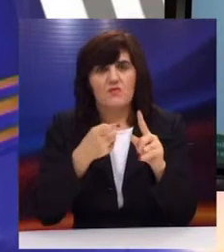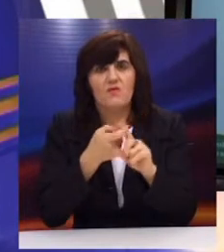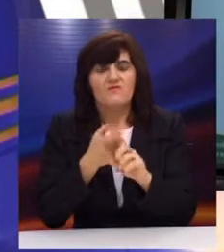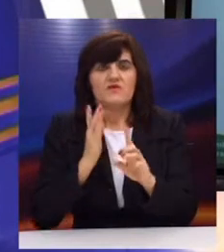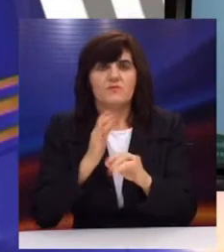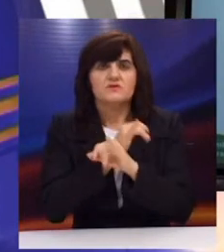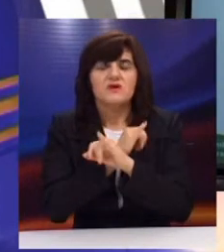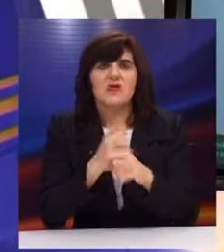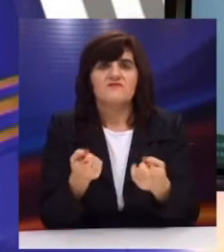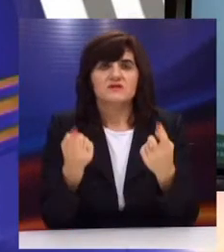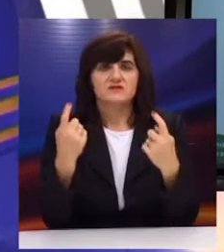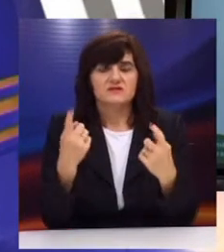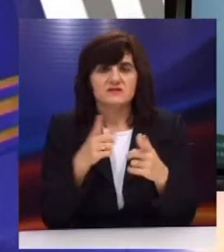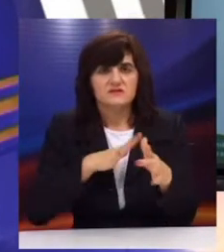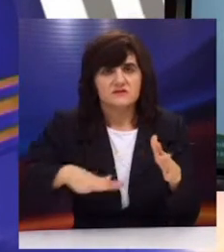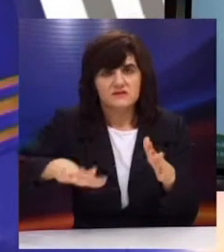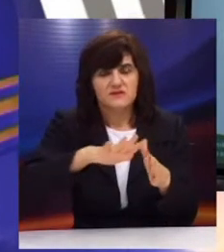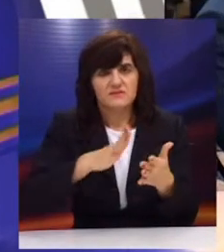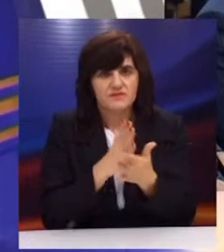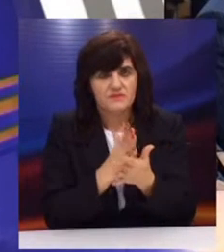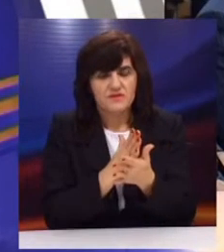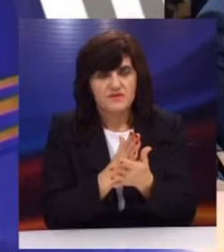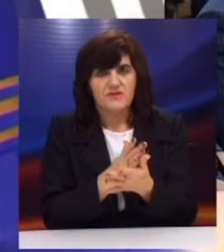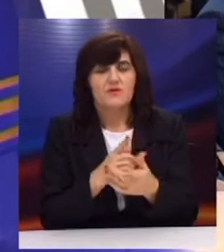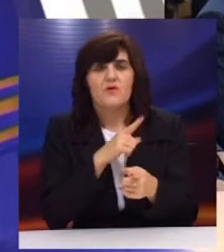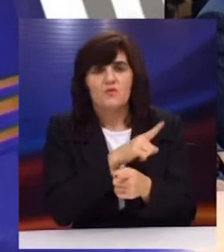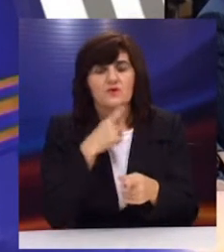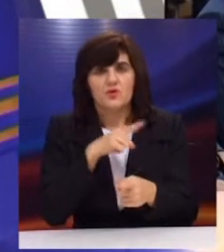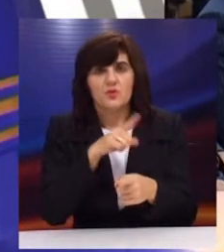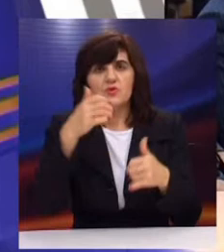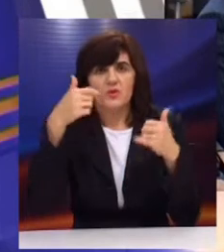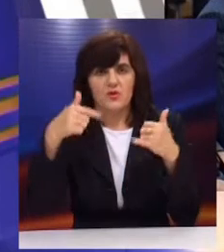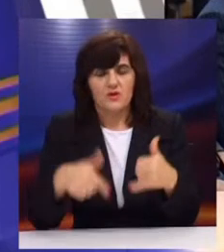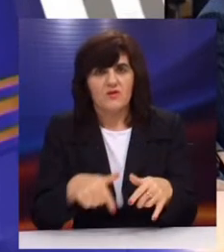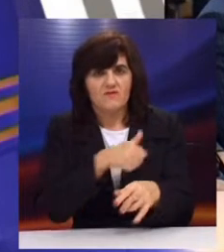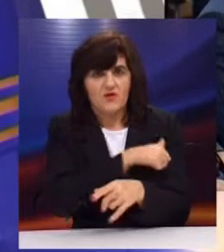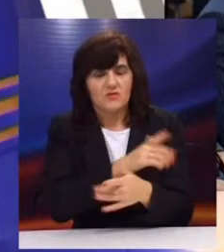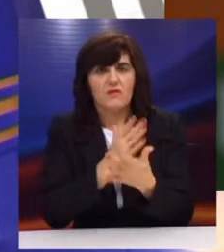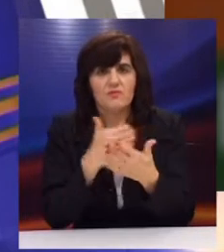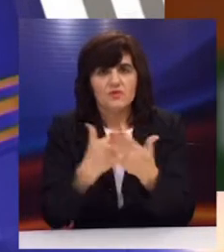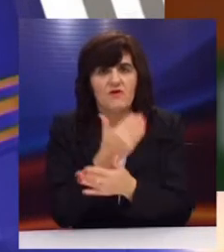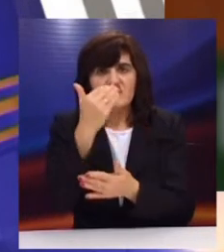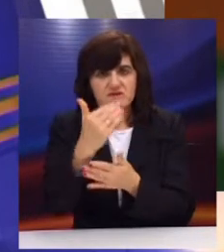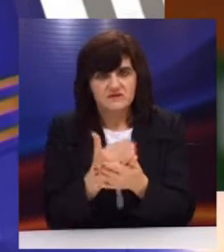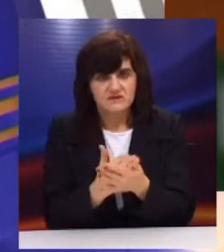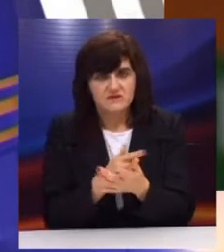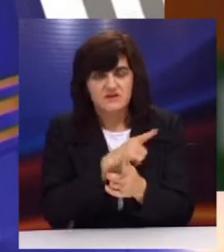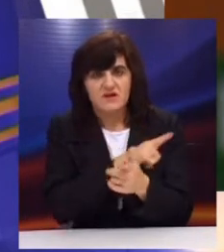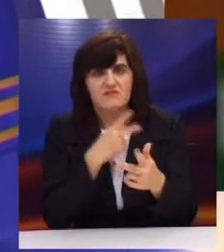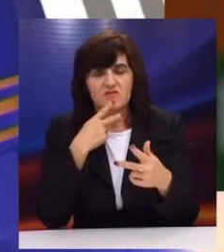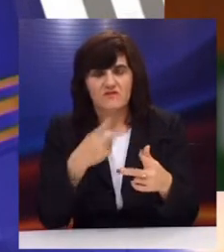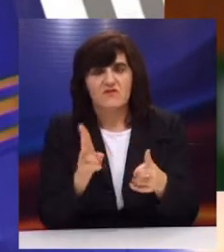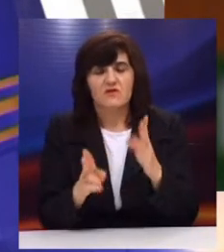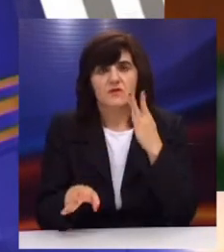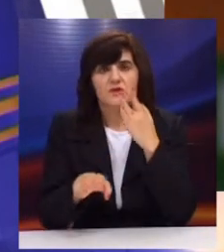da je stvoren finansijski okvir za sprovođenje strategije. On je najavio da će do kraja godine biti donet niz zakona koji proističu iz spomenute